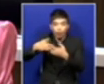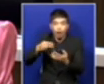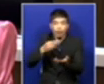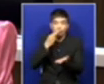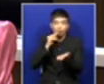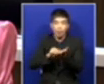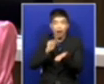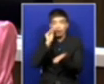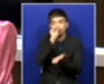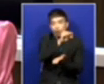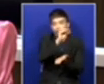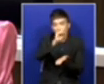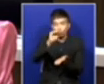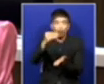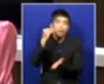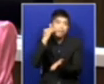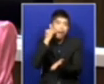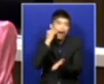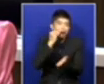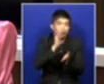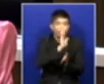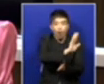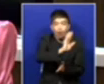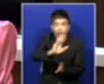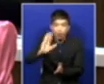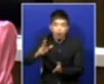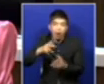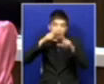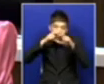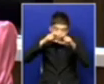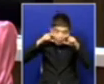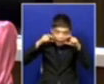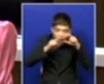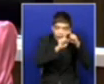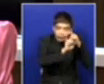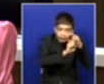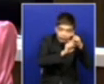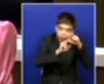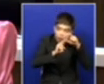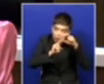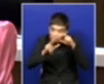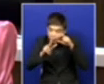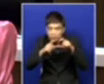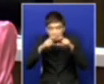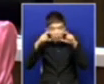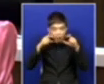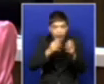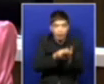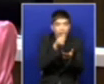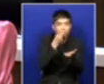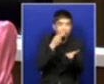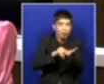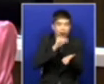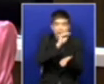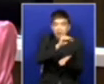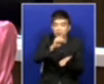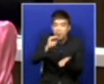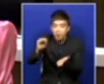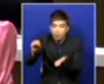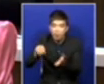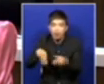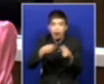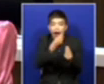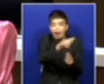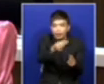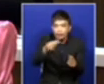บ้าง2ชิ้นบ้างแล้วแต่ทะเบียนบ้านเพิ่งคิดได้ก็ไม่ว่ากันครับก็ยังดีนะเดี๋ยวหาแหมจิรยุทธ์ชอบไปตำหนิติ